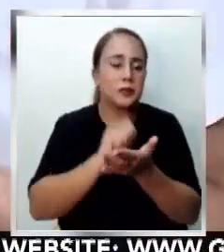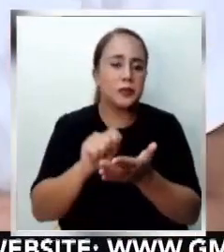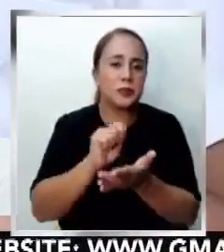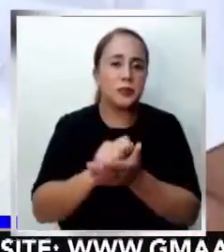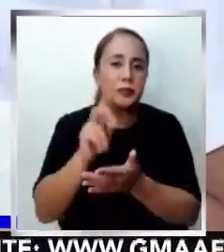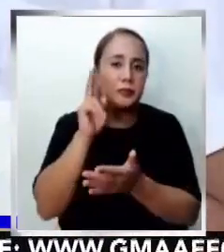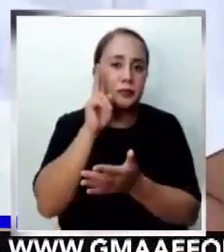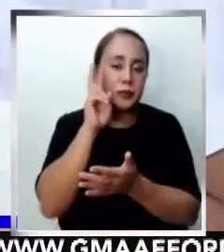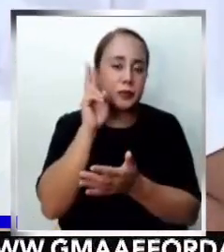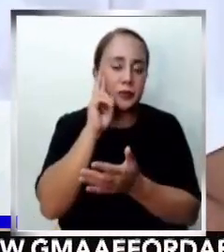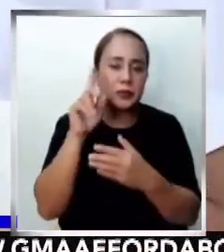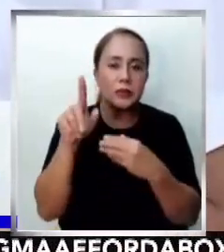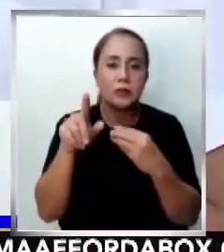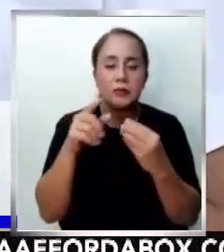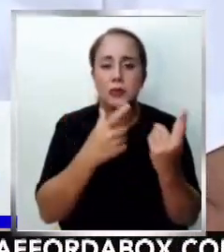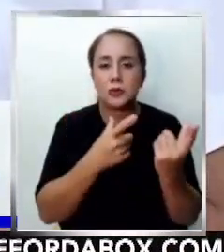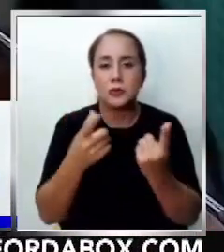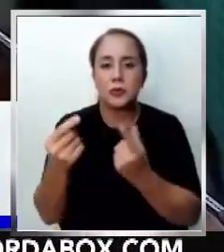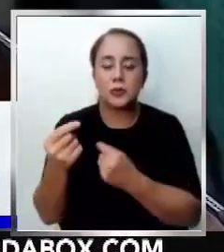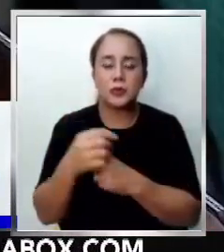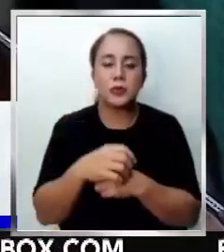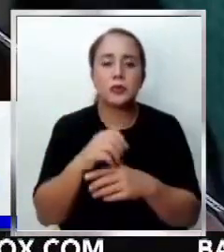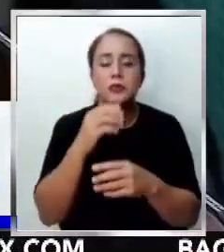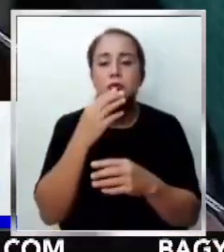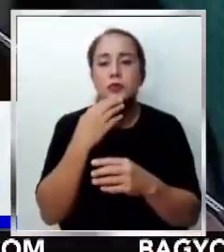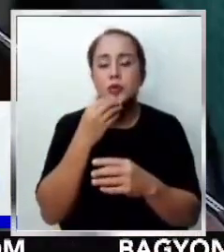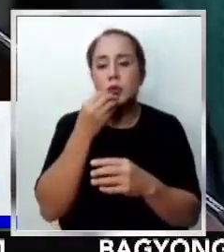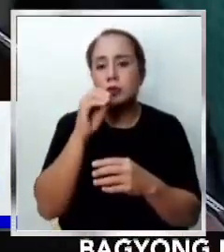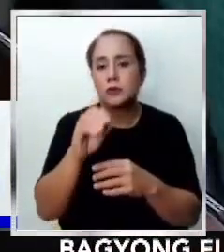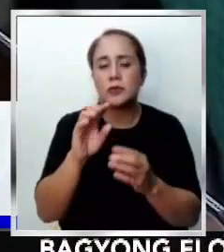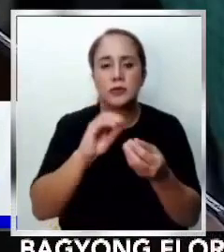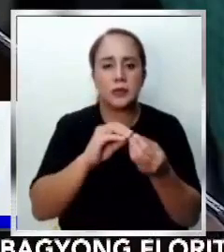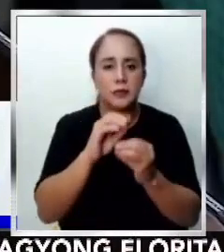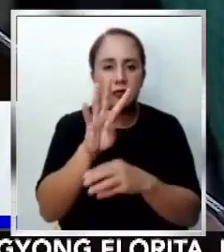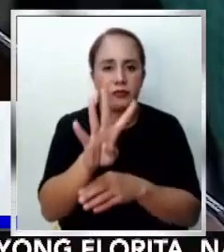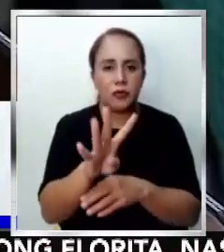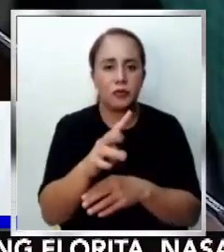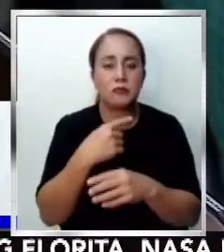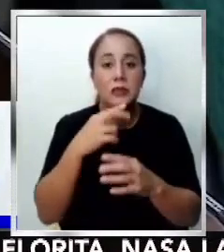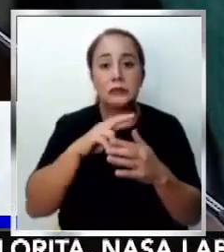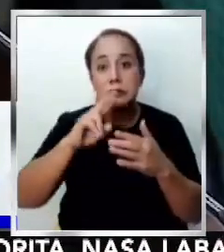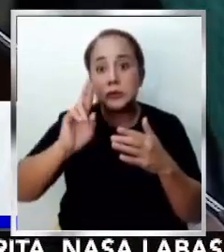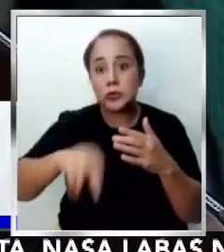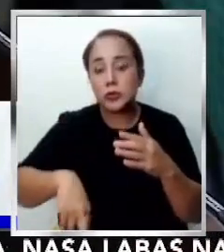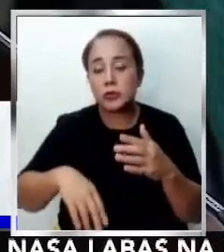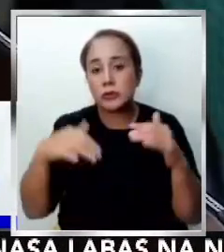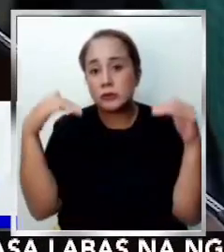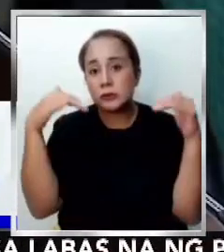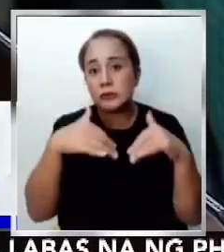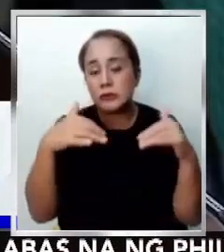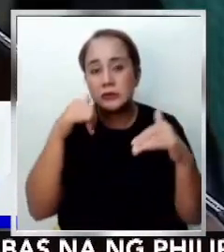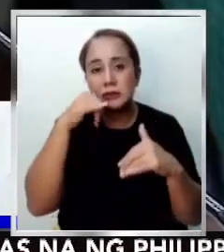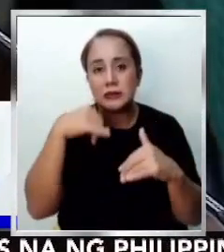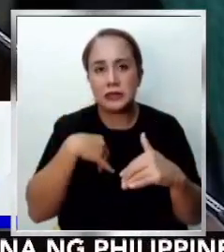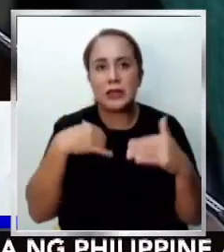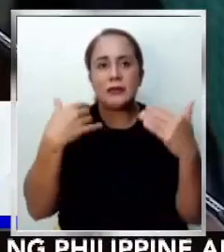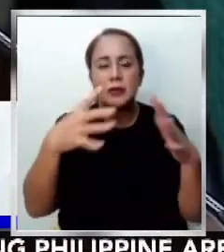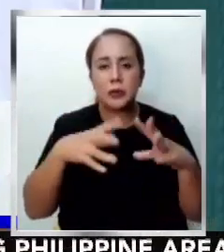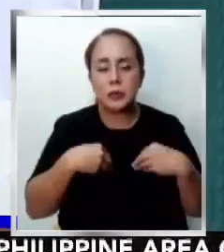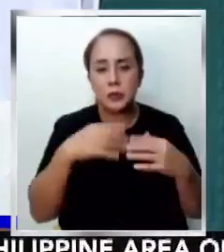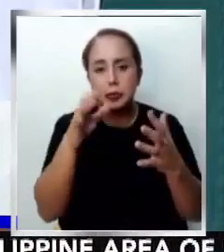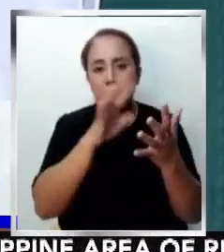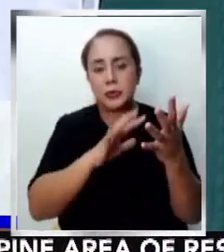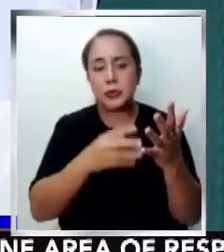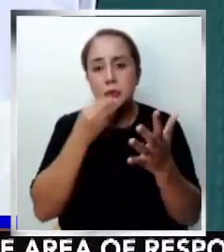sa pagsasagawa ng Sugar Order No. 4. Ito'y kahit lumabas sa pagdinig kahapon na natanggap na ni Rodriguez ang draft order noong August